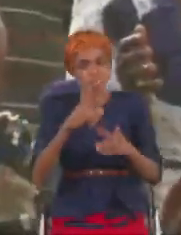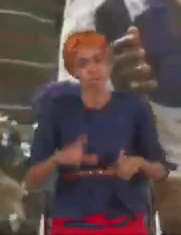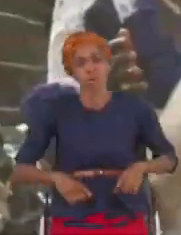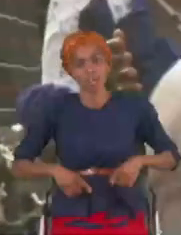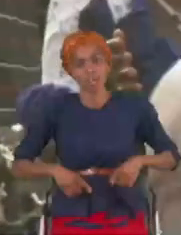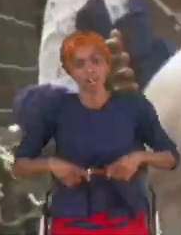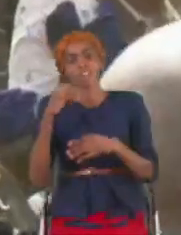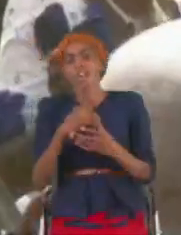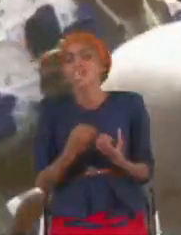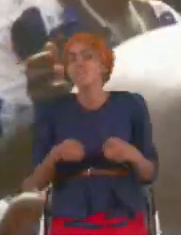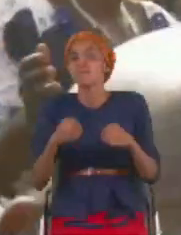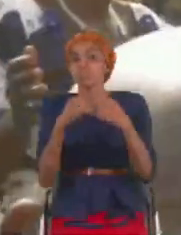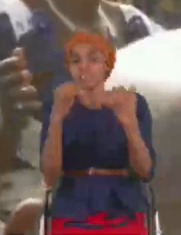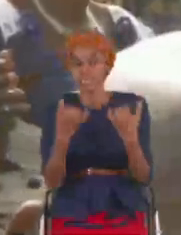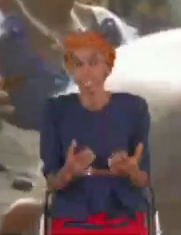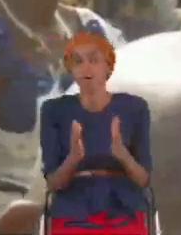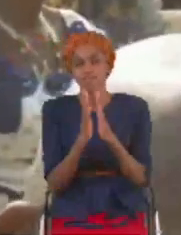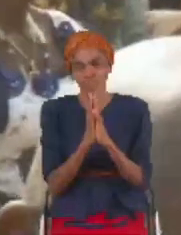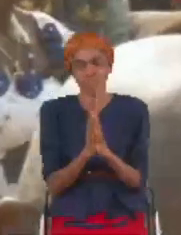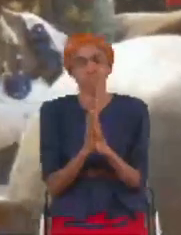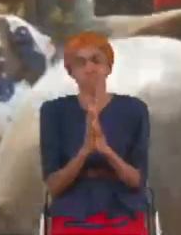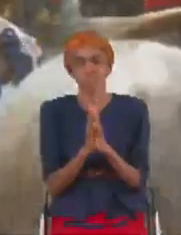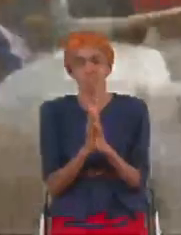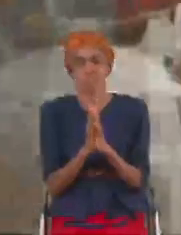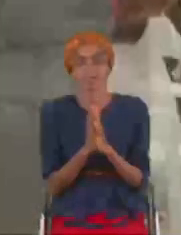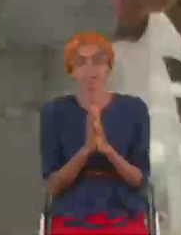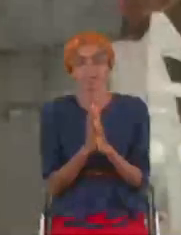d'un avis maintenant même en